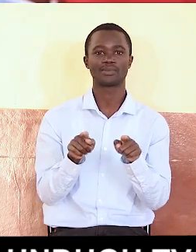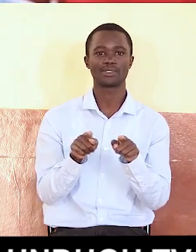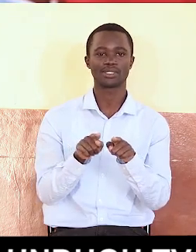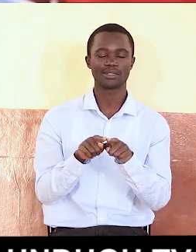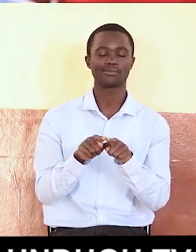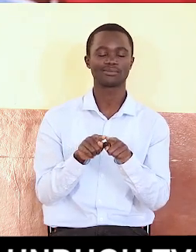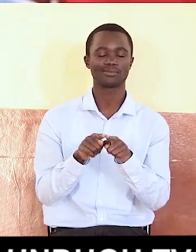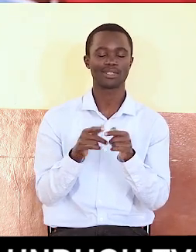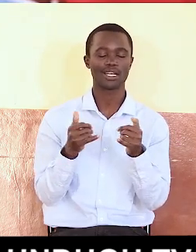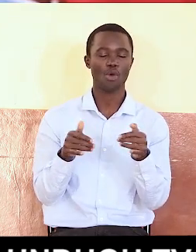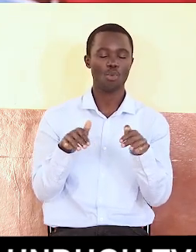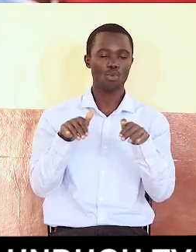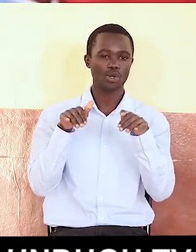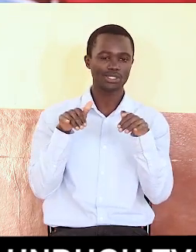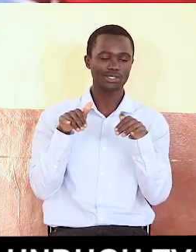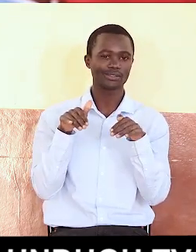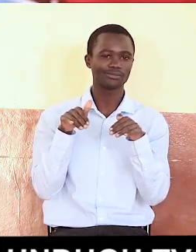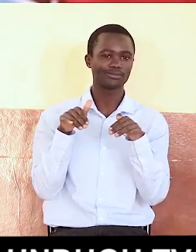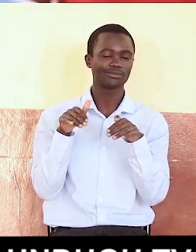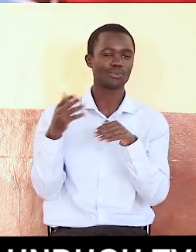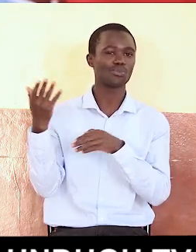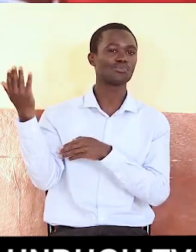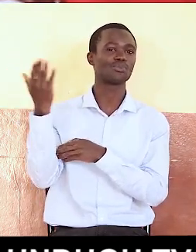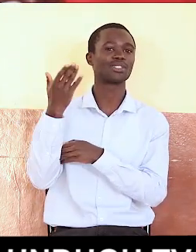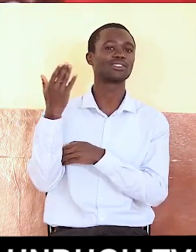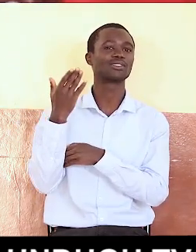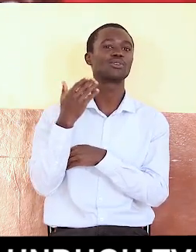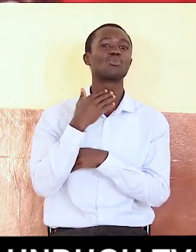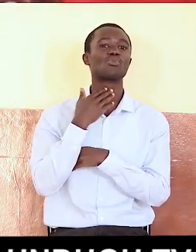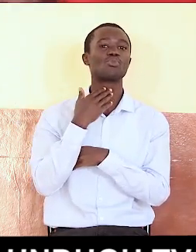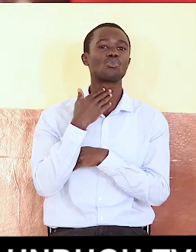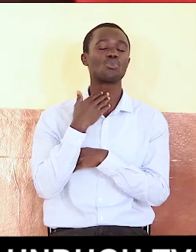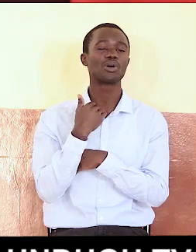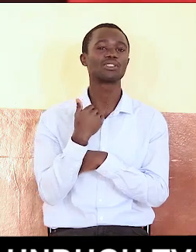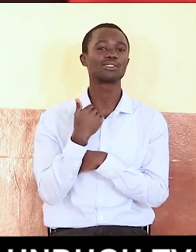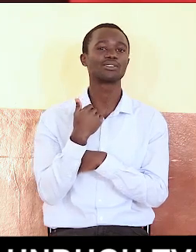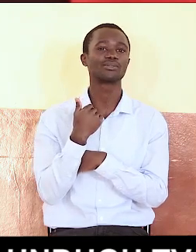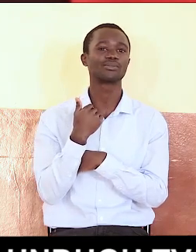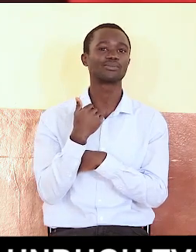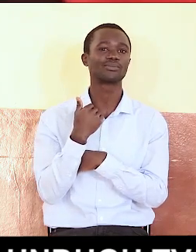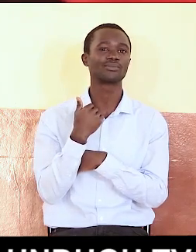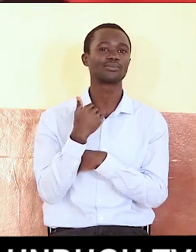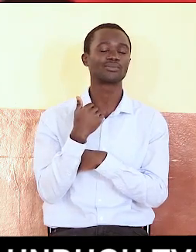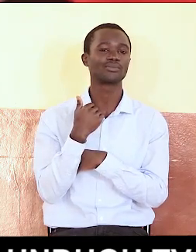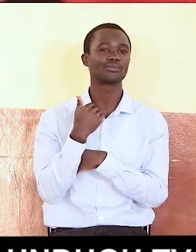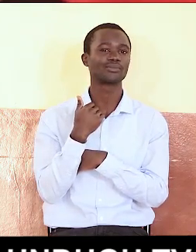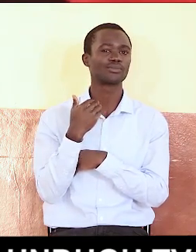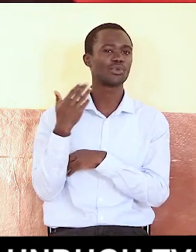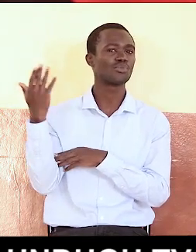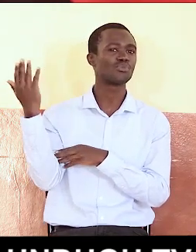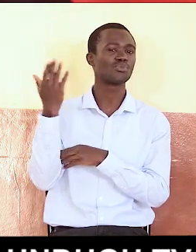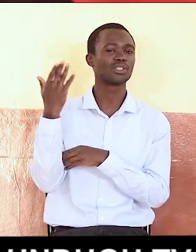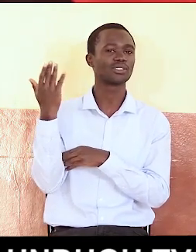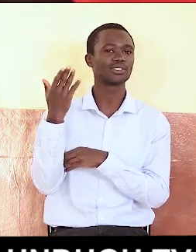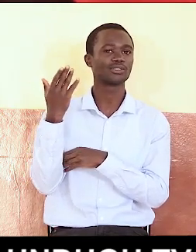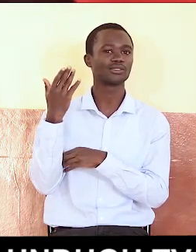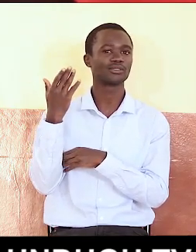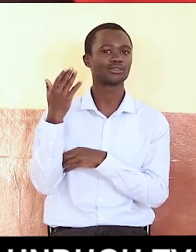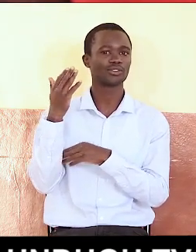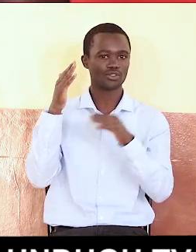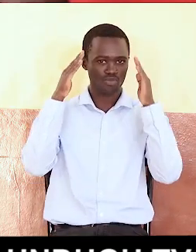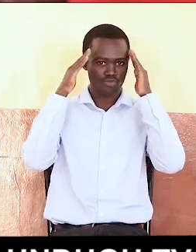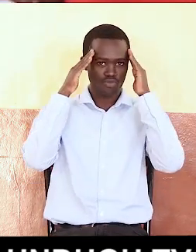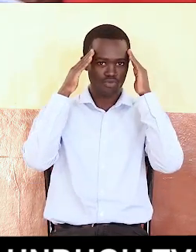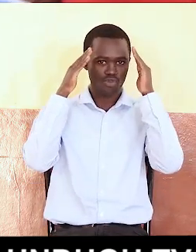kusikia sauti ya Mungu, ningetaka tusikilize sauti ya Mungu tukiangazia juu